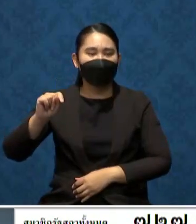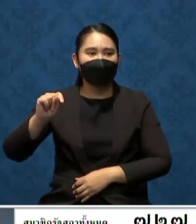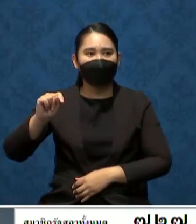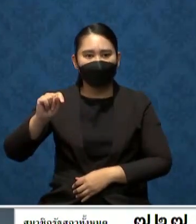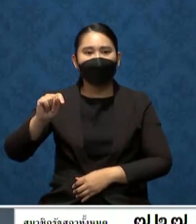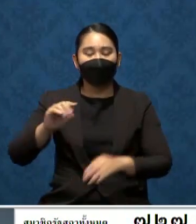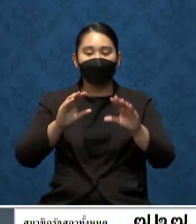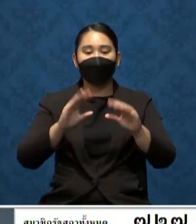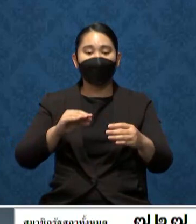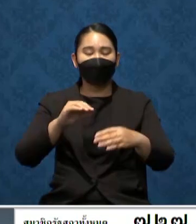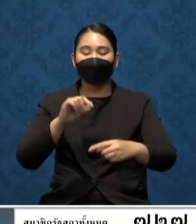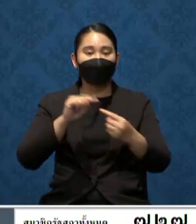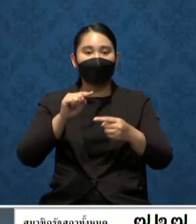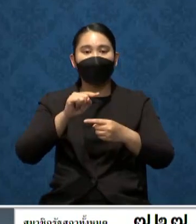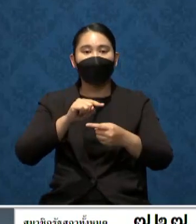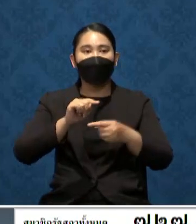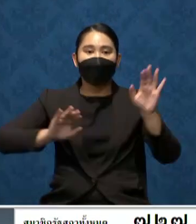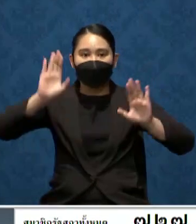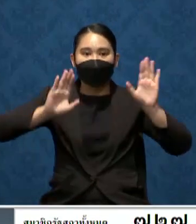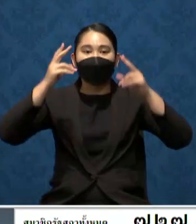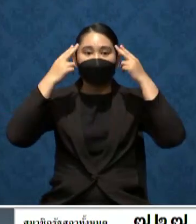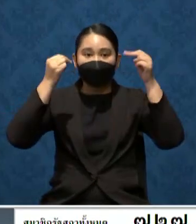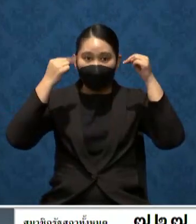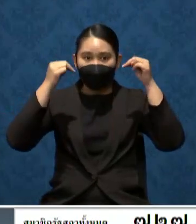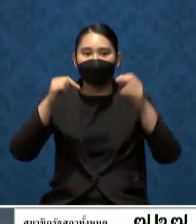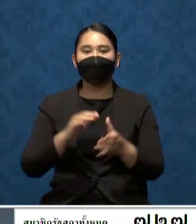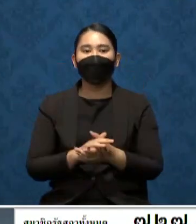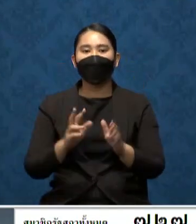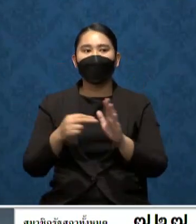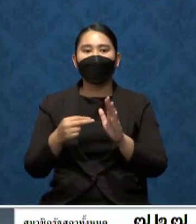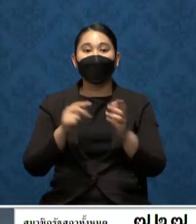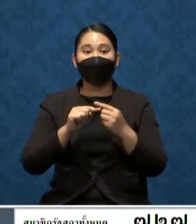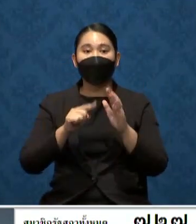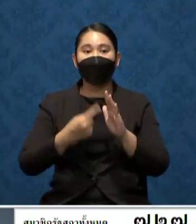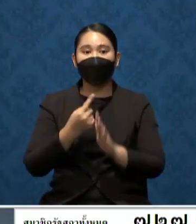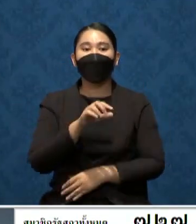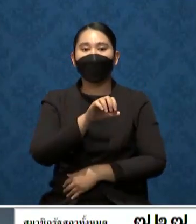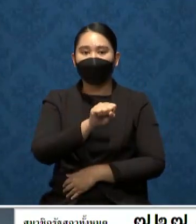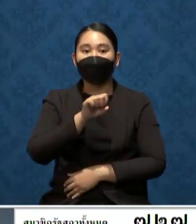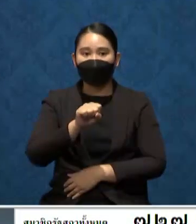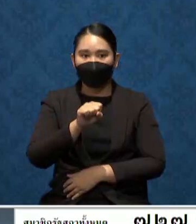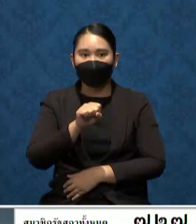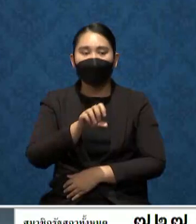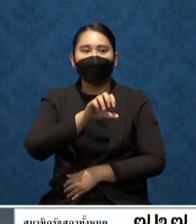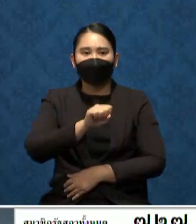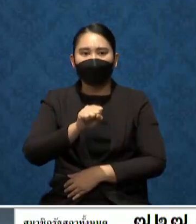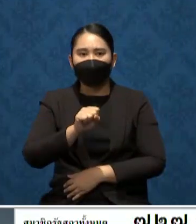จจริงก็คือว่ามันทุกอย่างมันเริ่มมาจากทางฝั่งสภาผู้แทนฝั่งสภาผู้แทนซาวเสีย